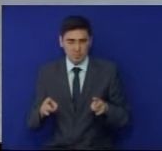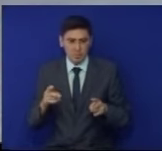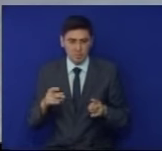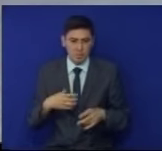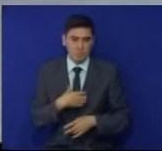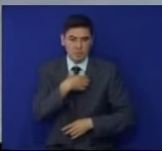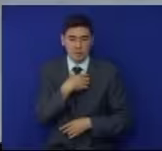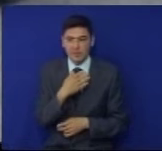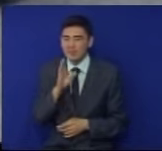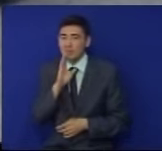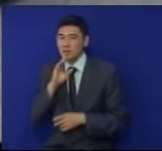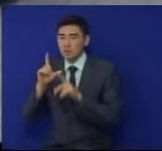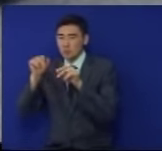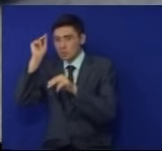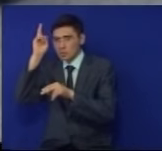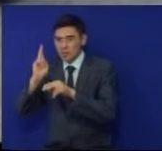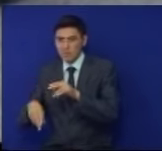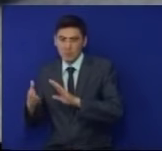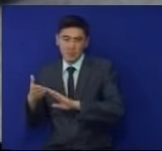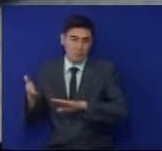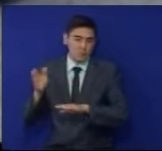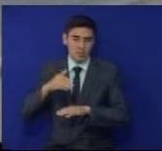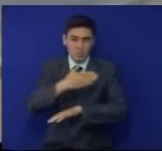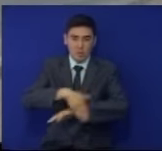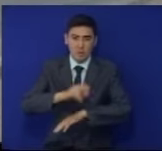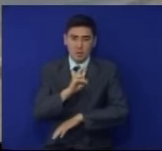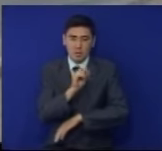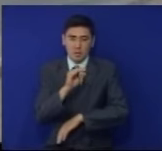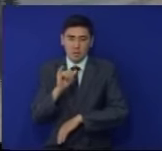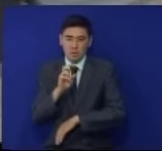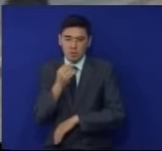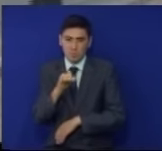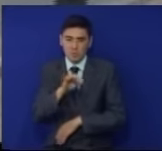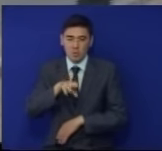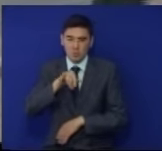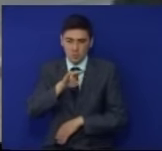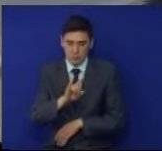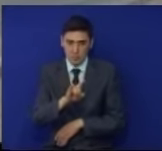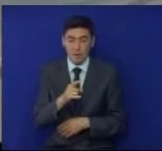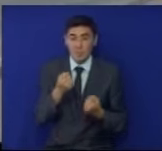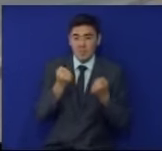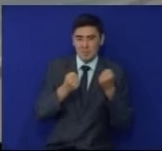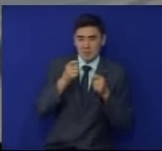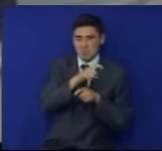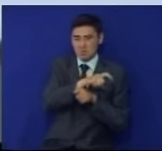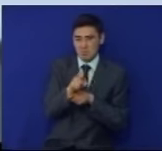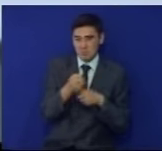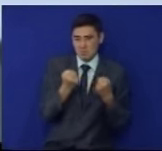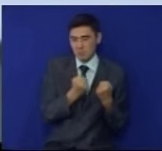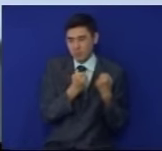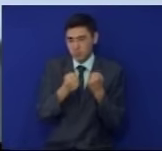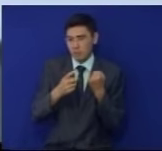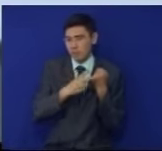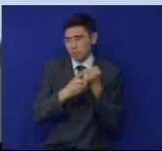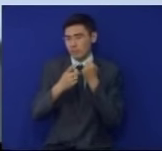домой и переходили автодорогу по улице Каржаубай-Улы. В этот момент прямо на пешеходном переходе девочек сбил грузовой автокран. Пострадавших